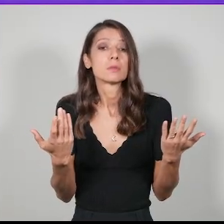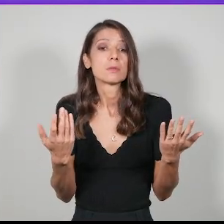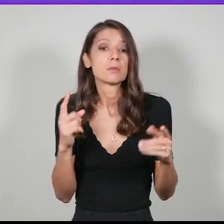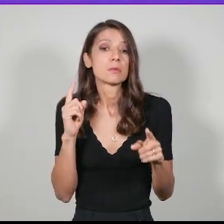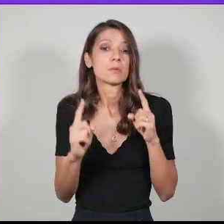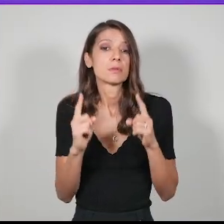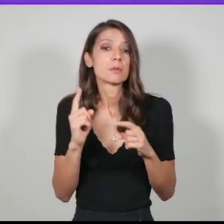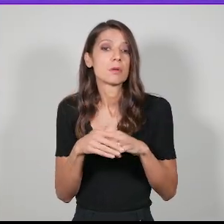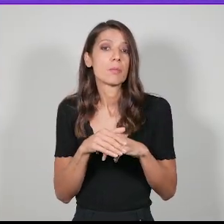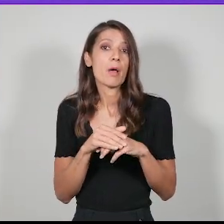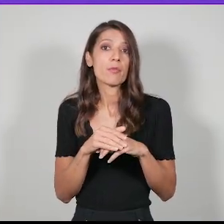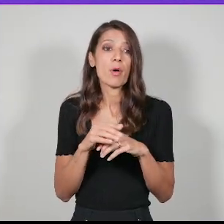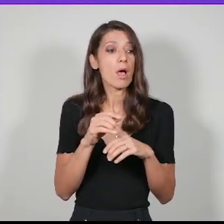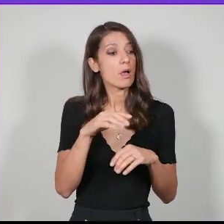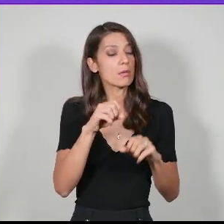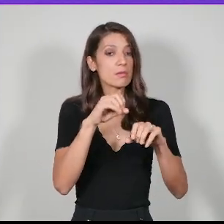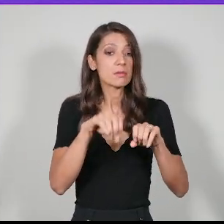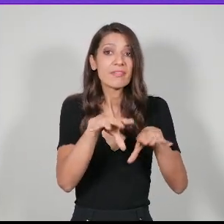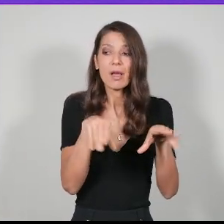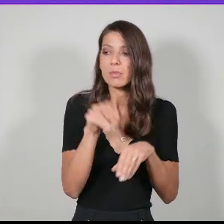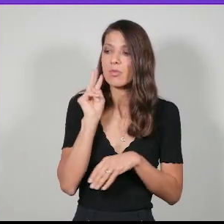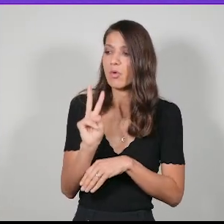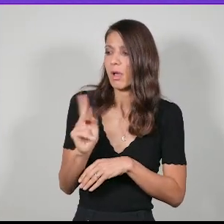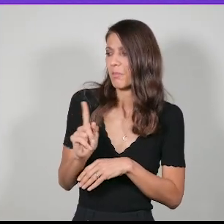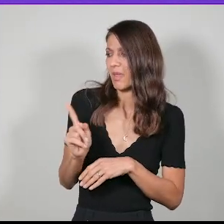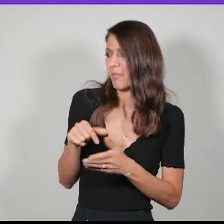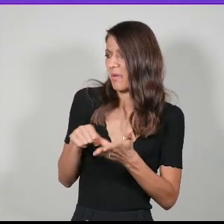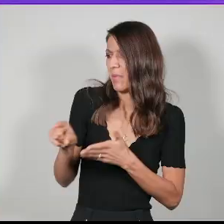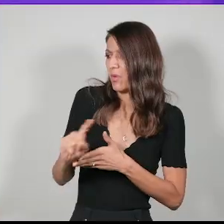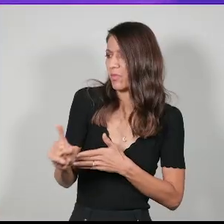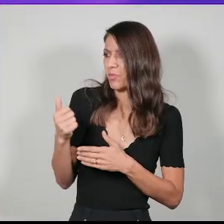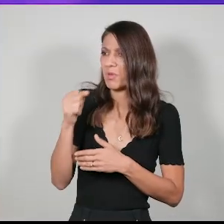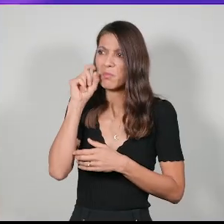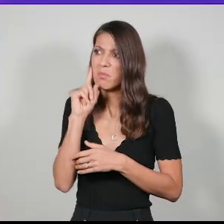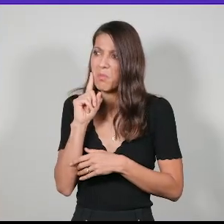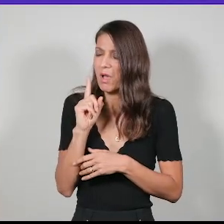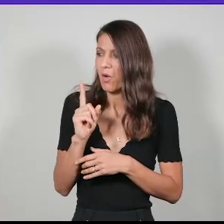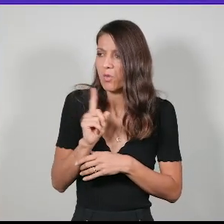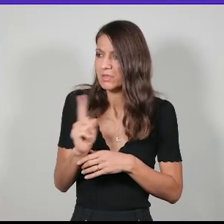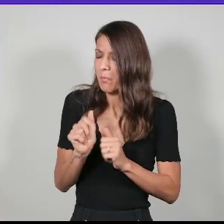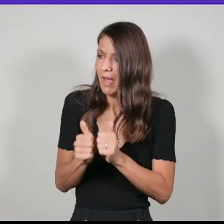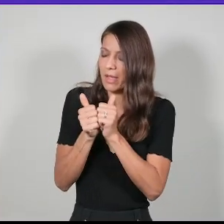aidants informels, effectivement, c'est caché. Et là, on est dans la boîte noire du ménage. On ne sait pas ce qui se passe.